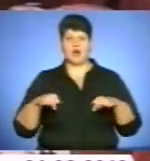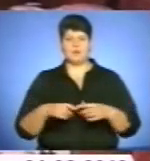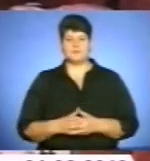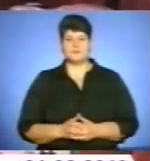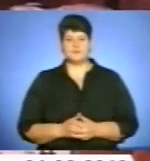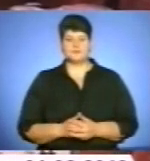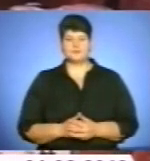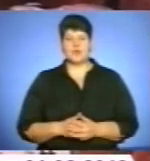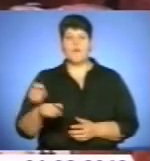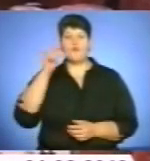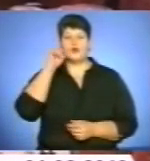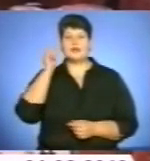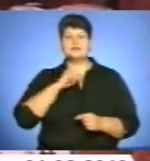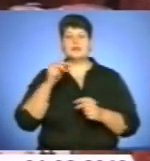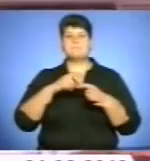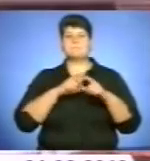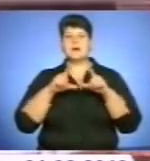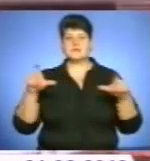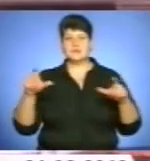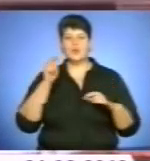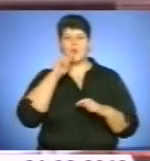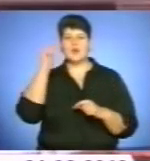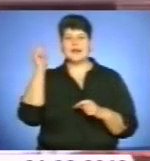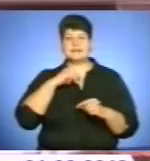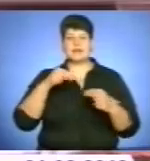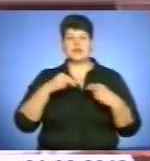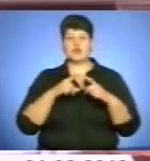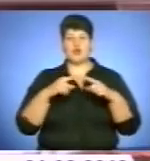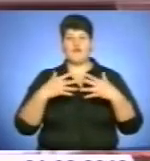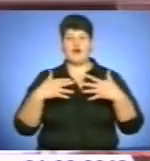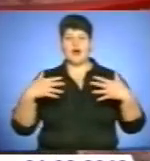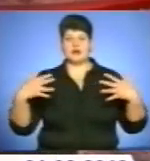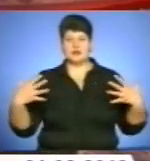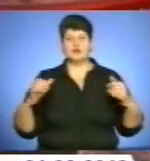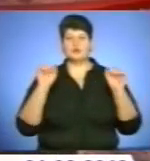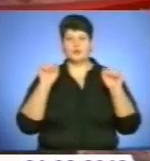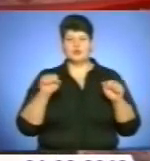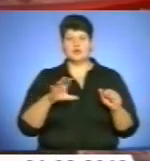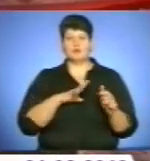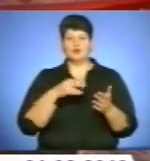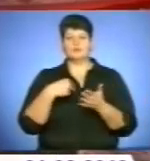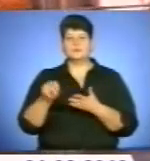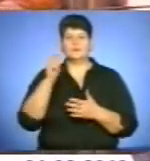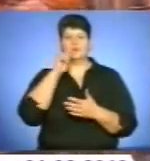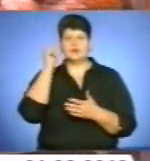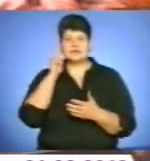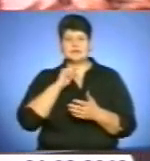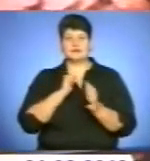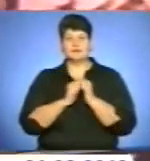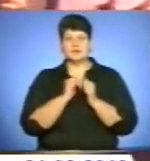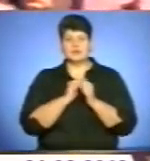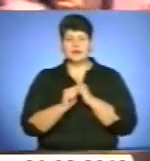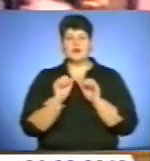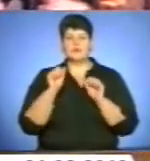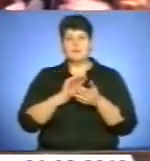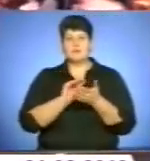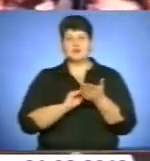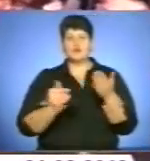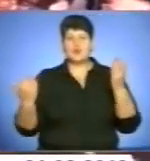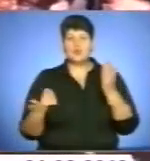В українські магазини – українські товари. Аби вітчизняне почало з'являтися на полицях частіше, уряд пише новий законопроект